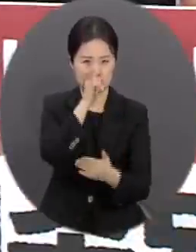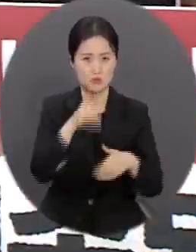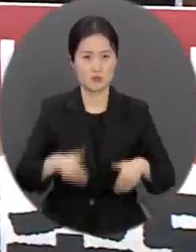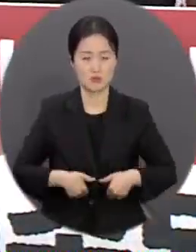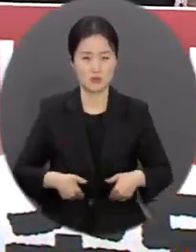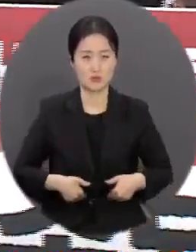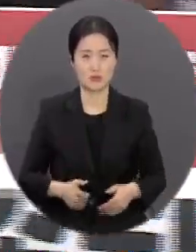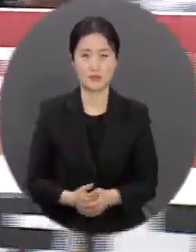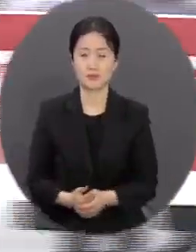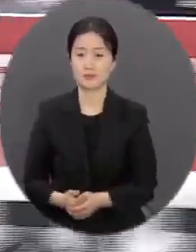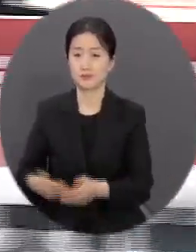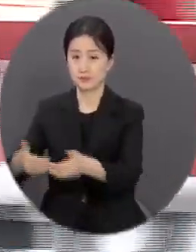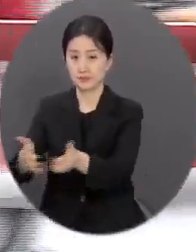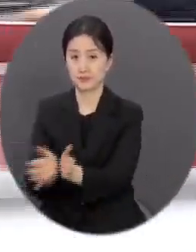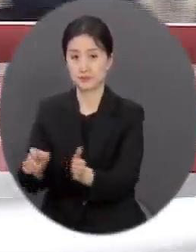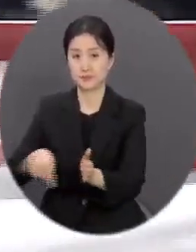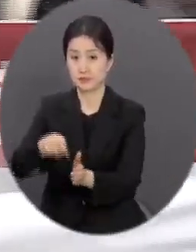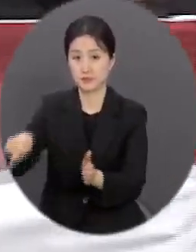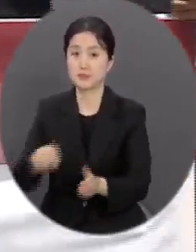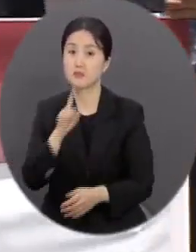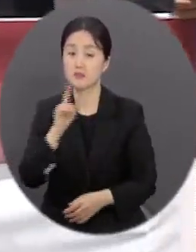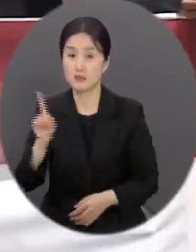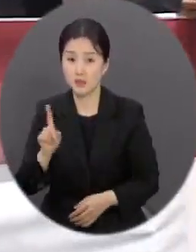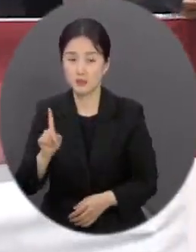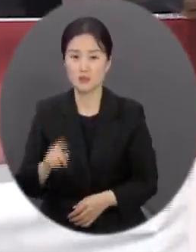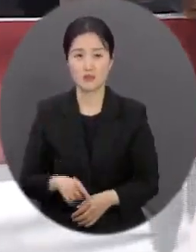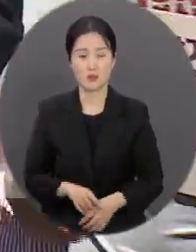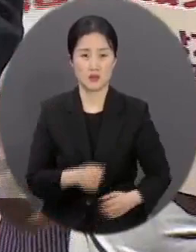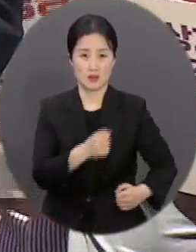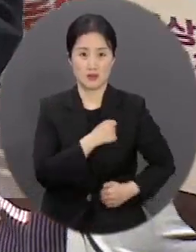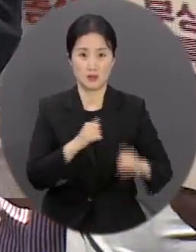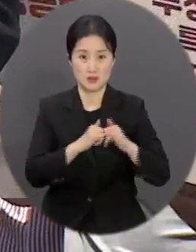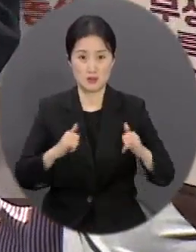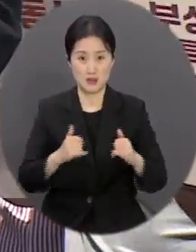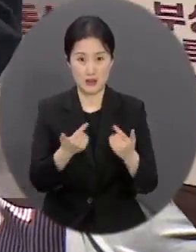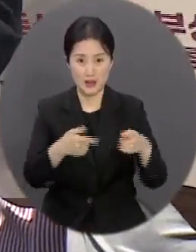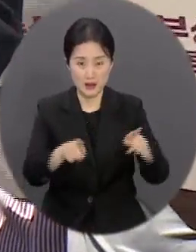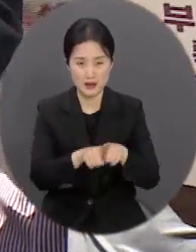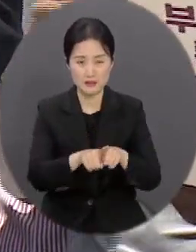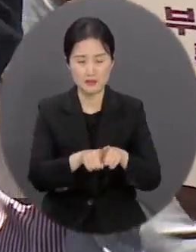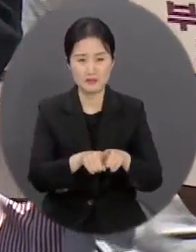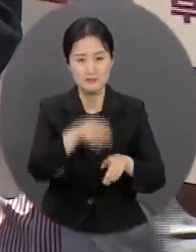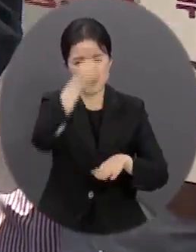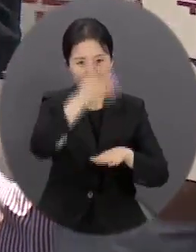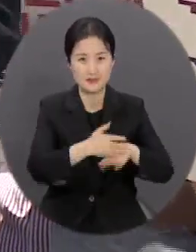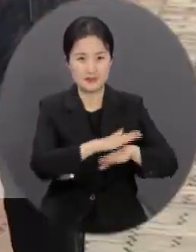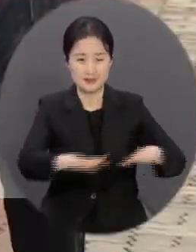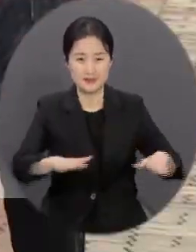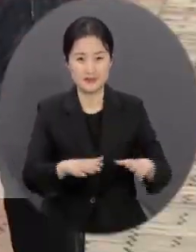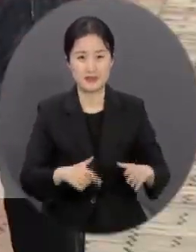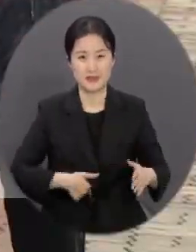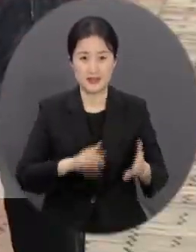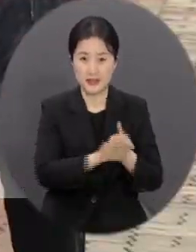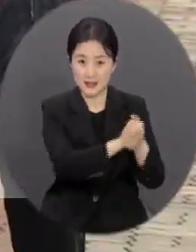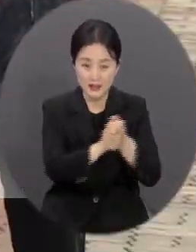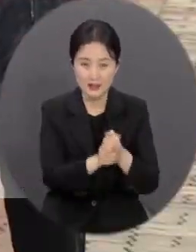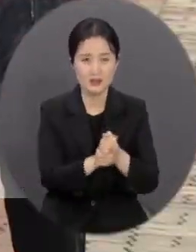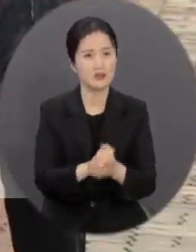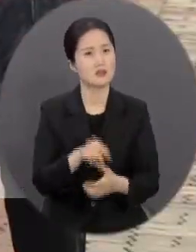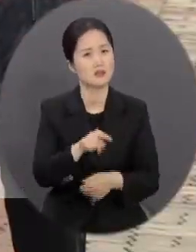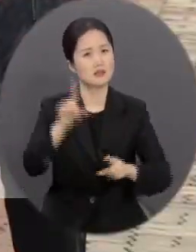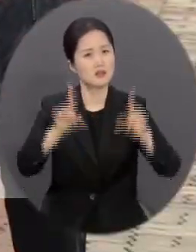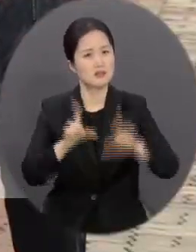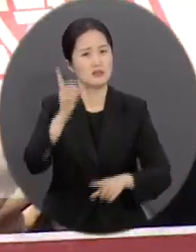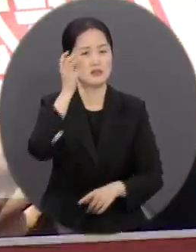지킴이 범시도민 대책위는 특전사 동지회와 화합 행사는 폭거였다며 이 상황을 5월 단체와 시민사회단체의